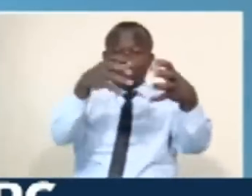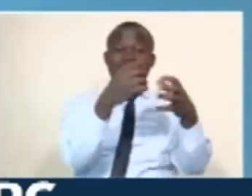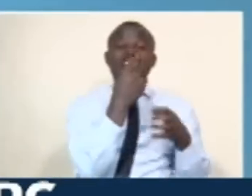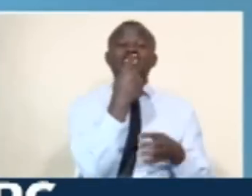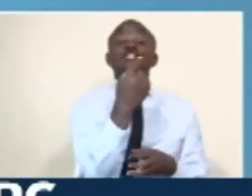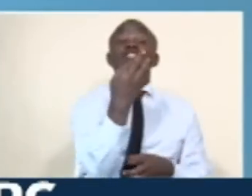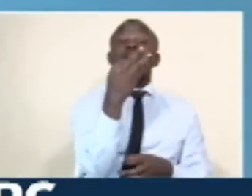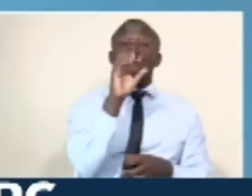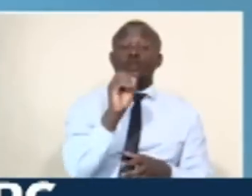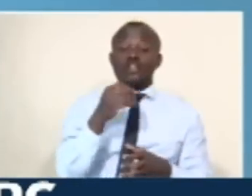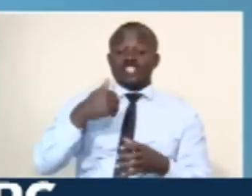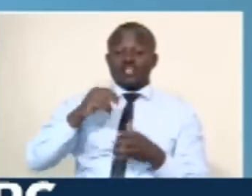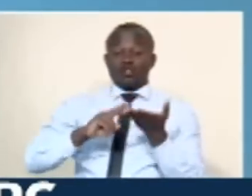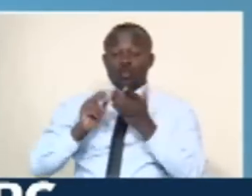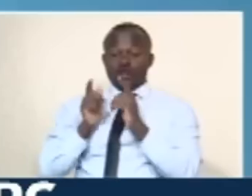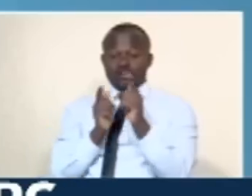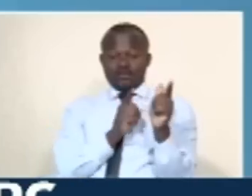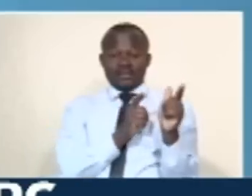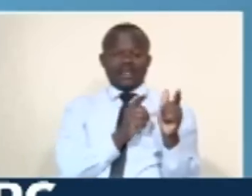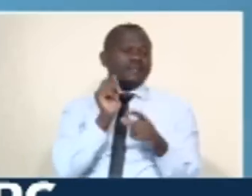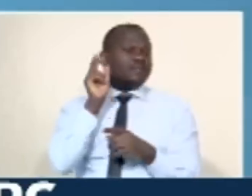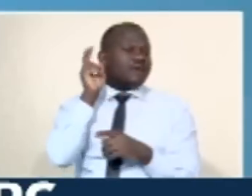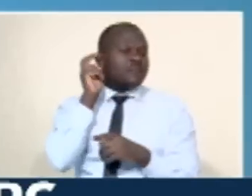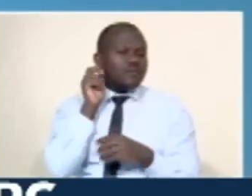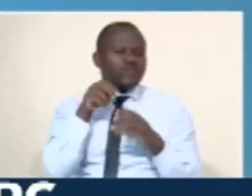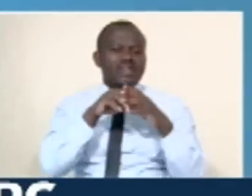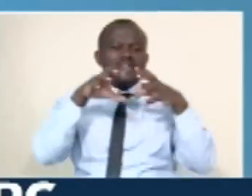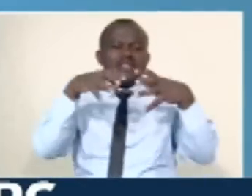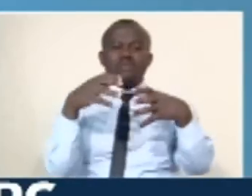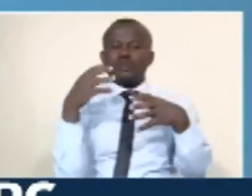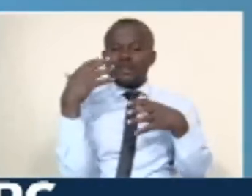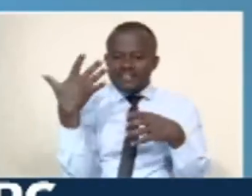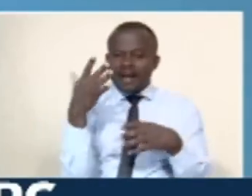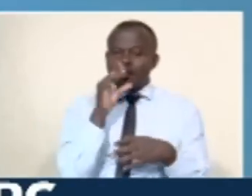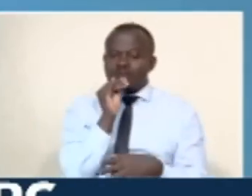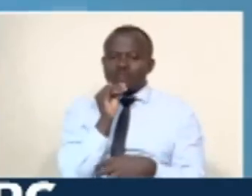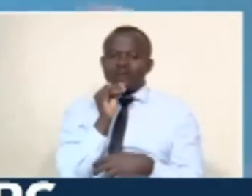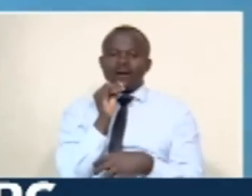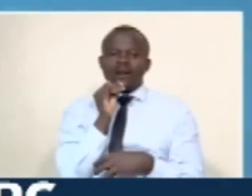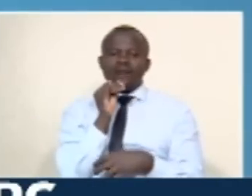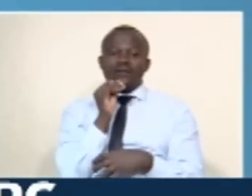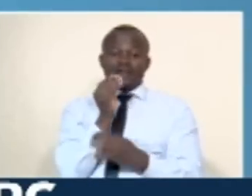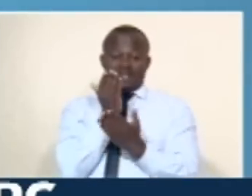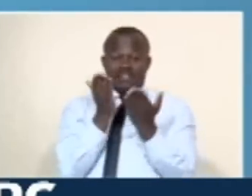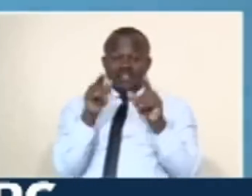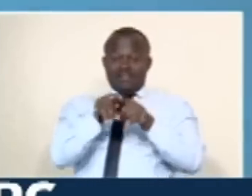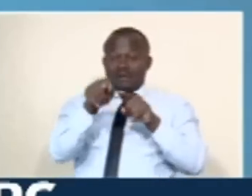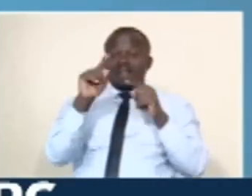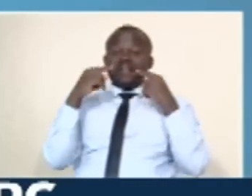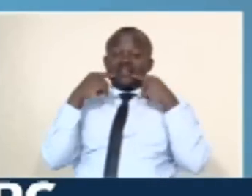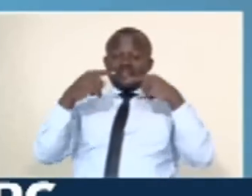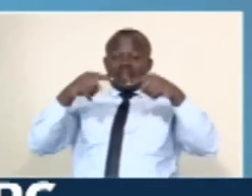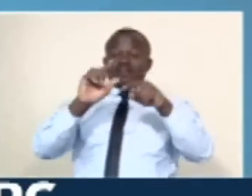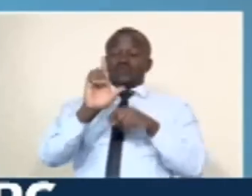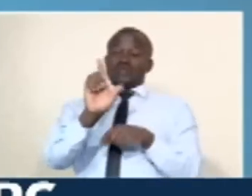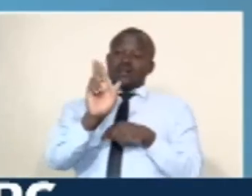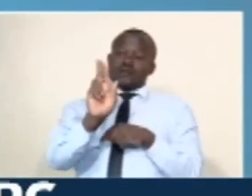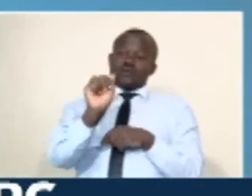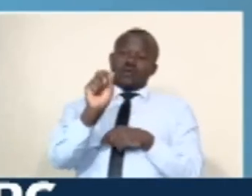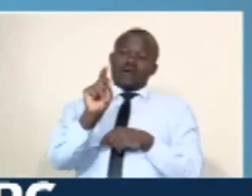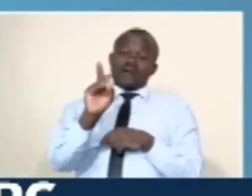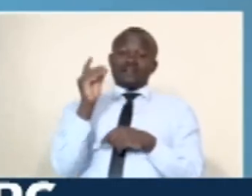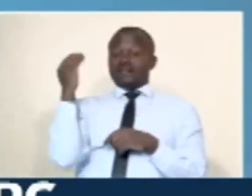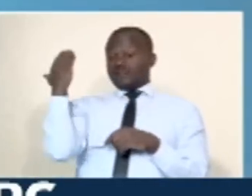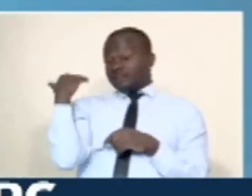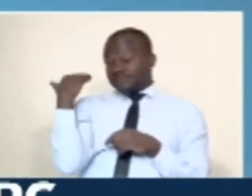irenze 130 iri muri kariya karere. Mwari mwumva se hari imitwe 5 nibura bavuga? Ngarutse nko kuri rya tangazo rya Rwanda